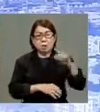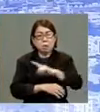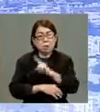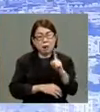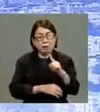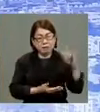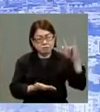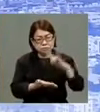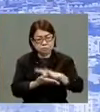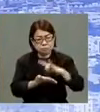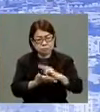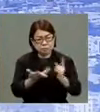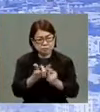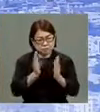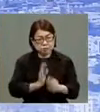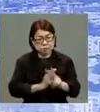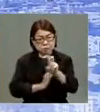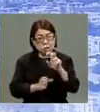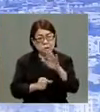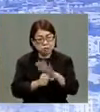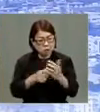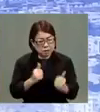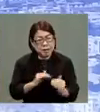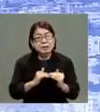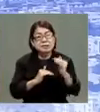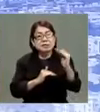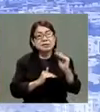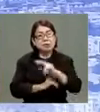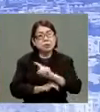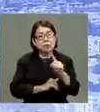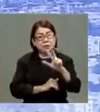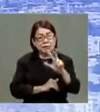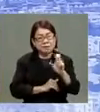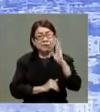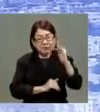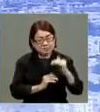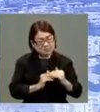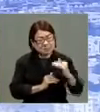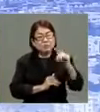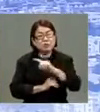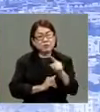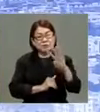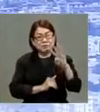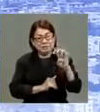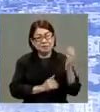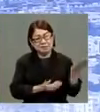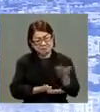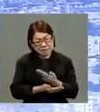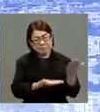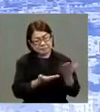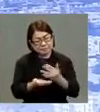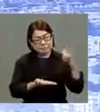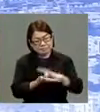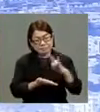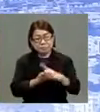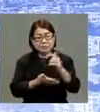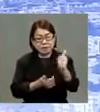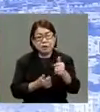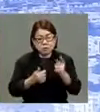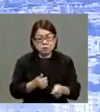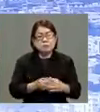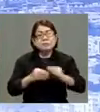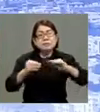ขยับขึ้นมาเป็น300แล้วต่อไปน่าจะเป็นตัวเลขที่400ตอนนี้แน่นอนครับก็เป็นมาตรการการผ่อนคล